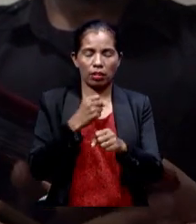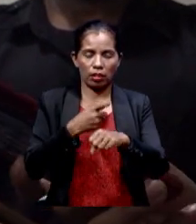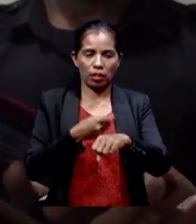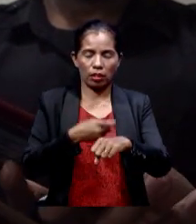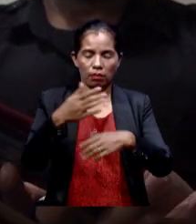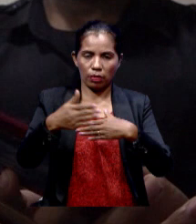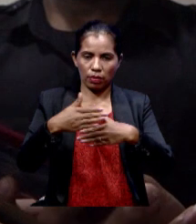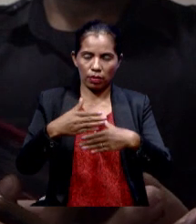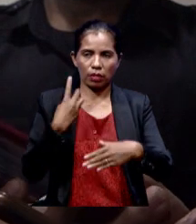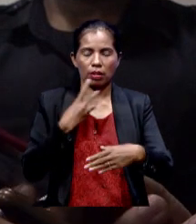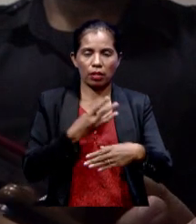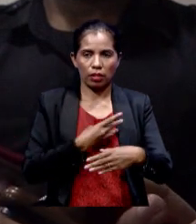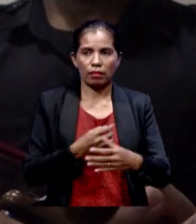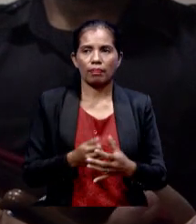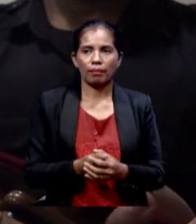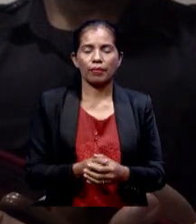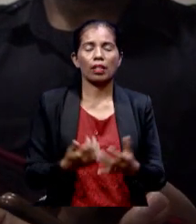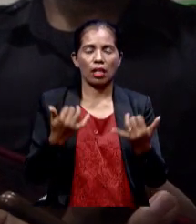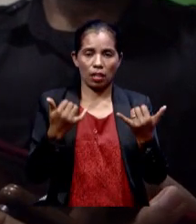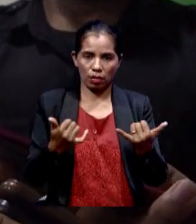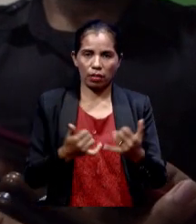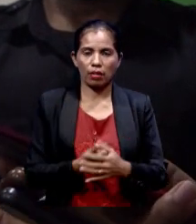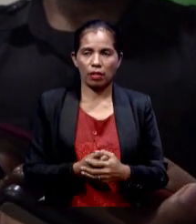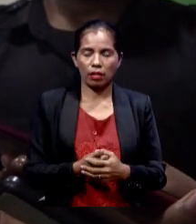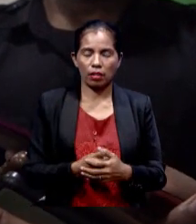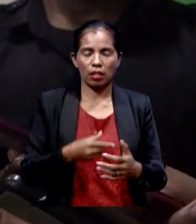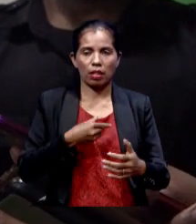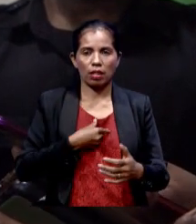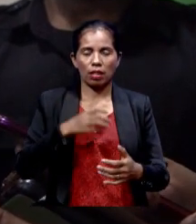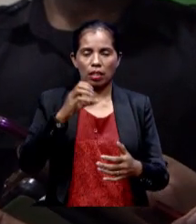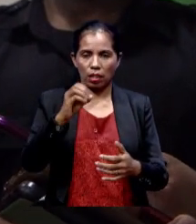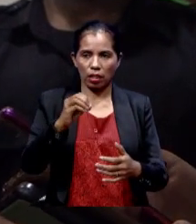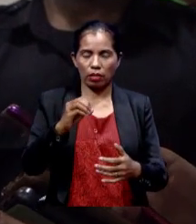halo na konkursu. Agora ya parte Gleno ba